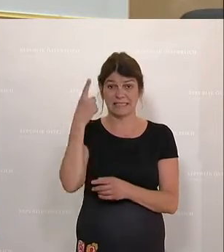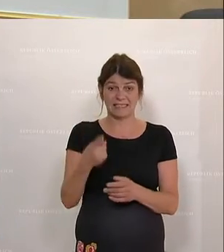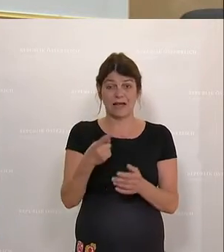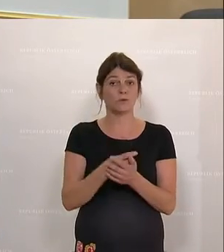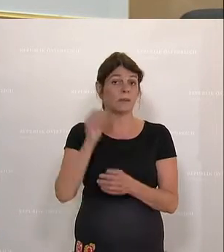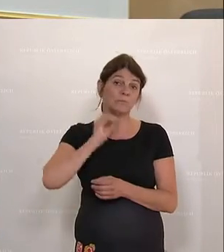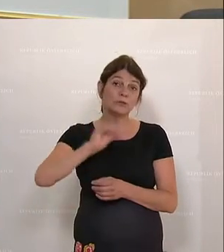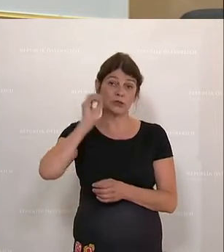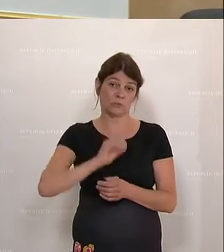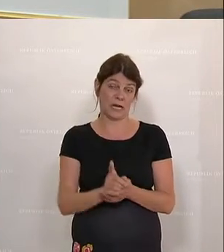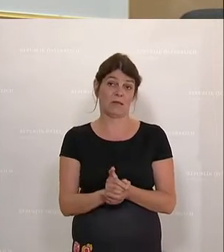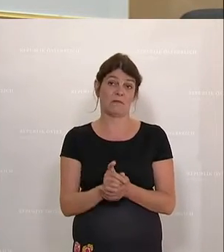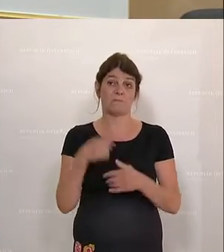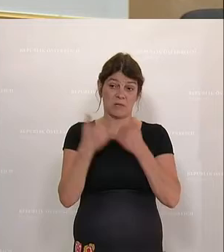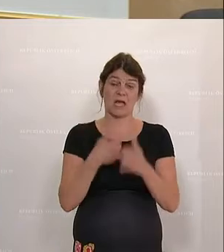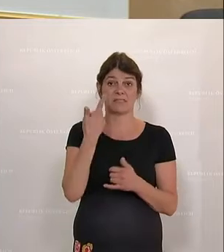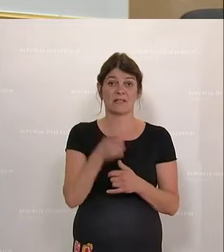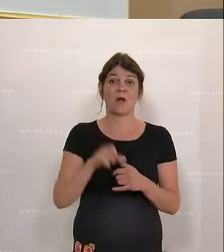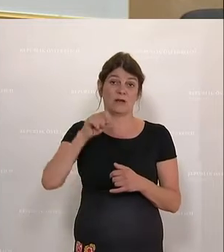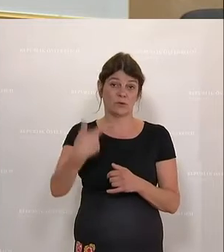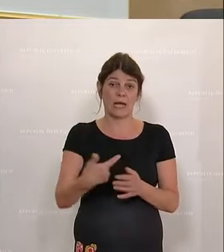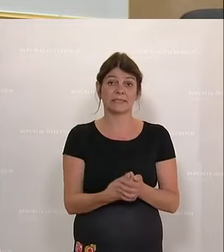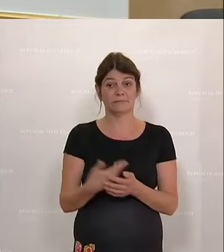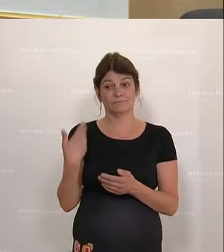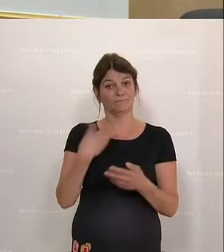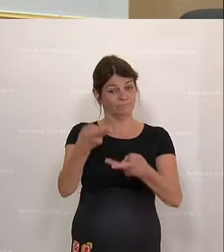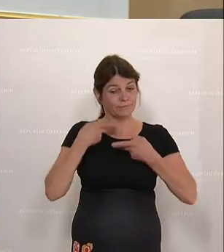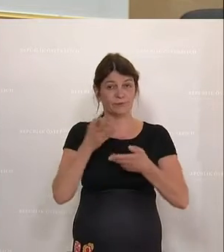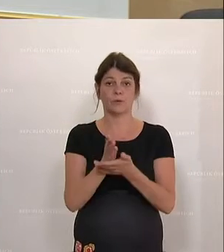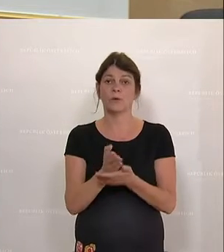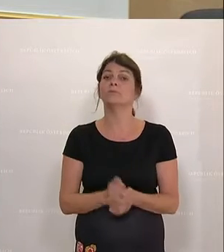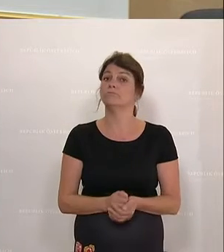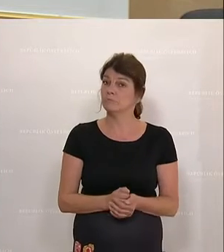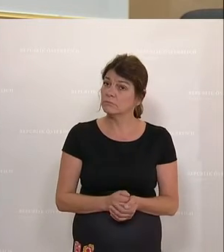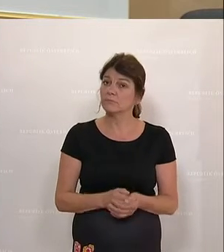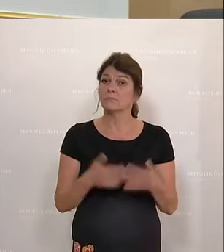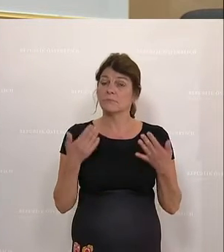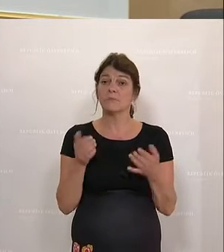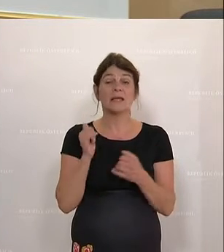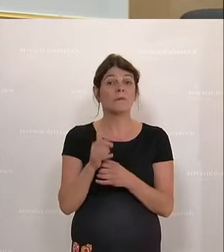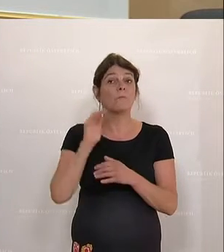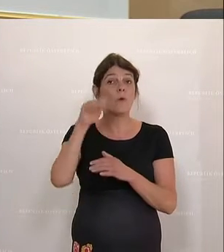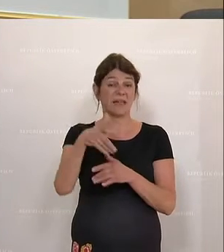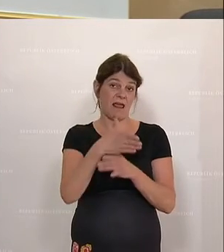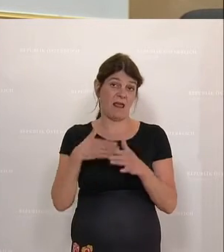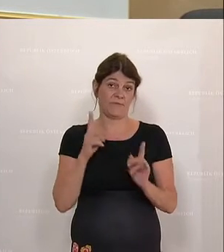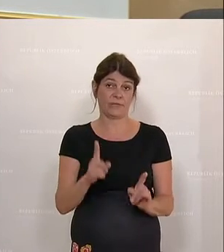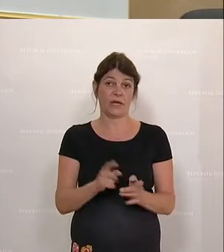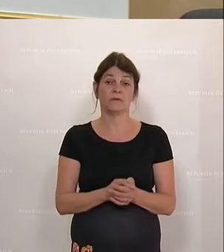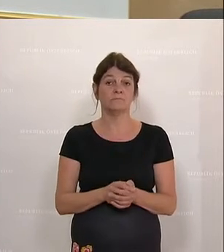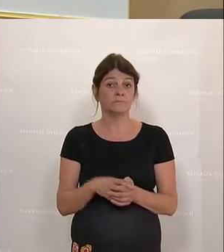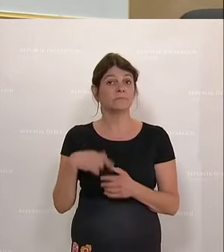23.000 Beschwerden, die im Jahr 2021 bei uns eingelangt sind, führt mehr als die Hälfte zu